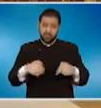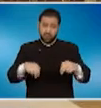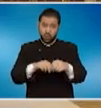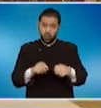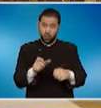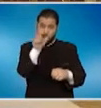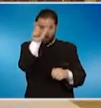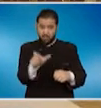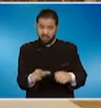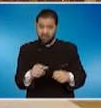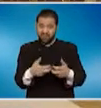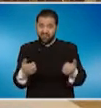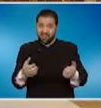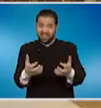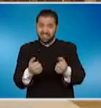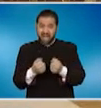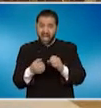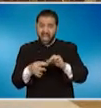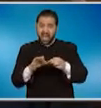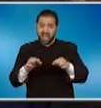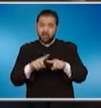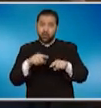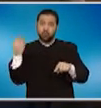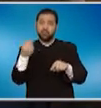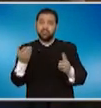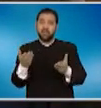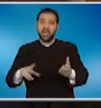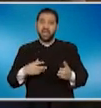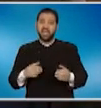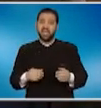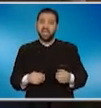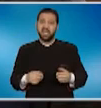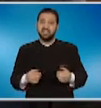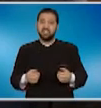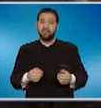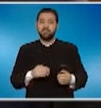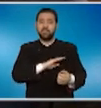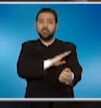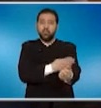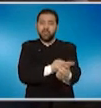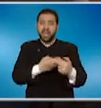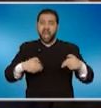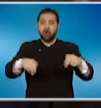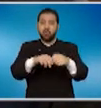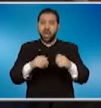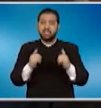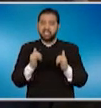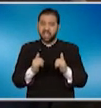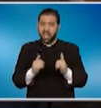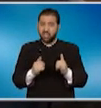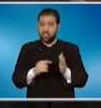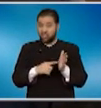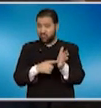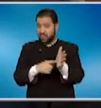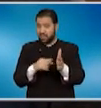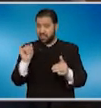fără să ai legătură cu Dumnezeu care El este până la urmă sursa ființei, sursa existenței. De aici rezultă și această idee